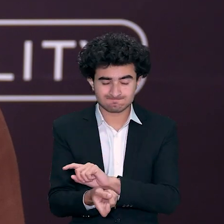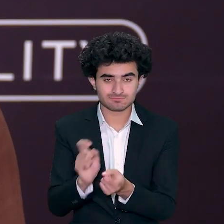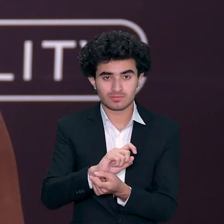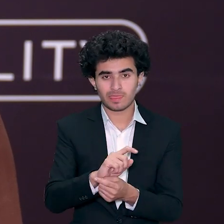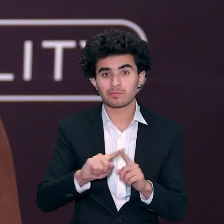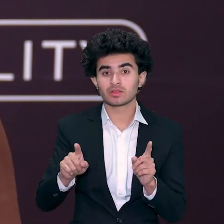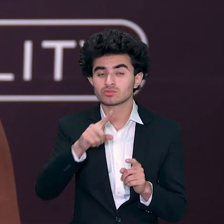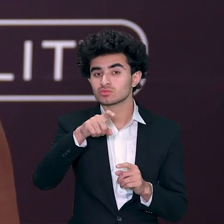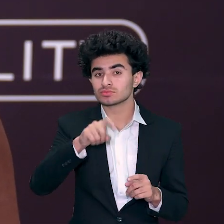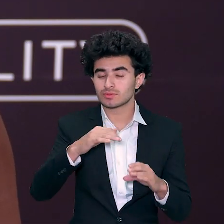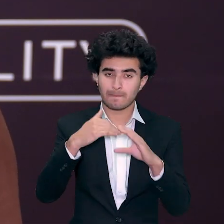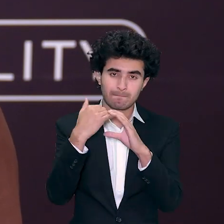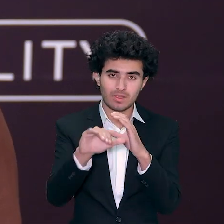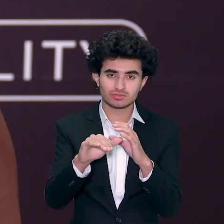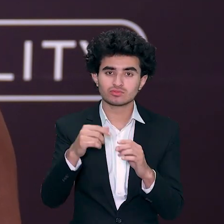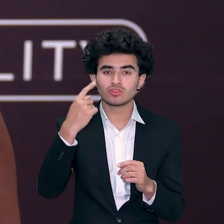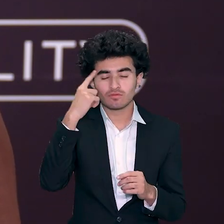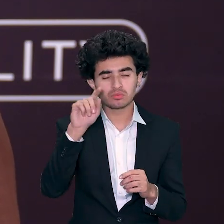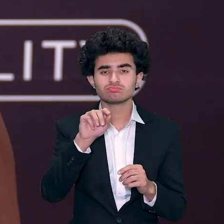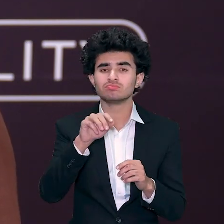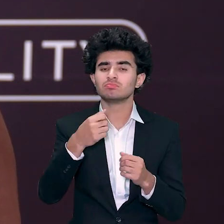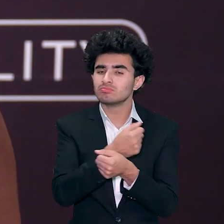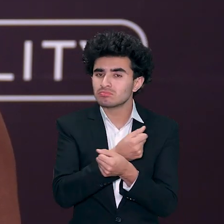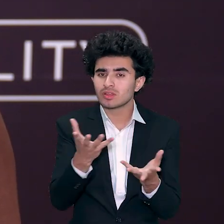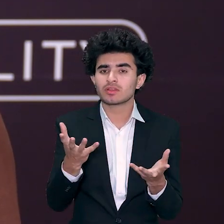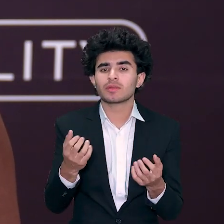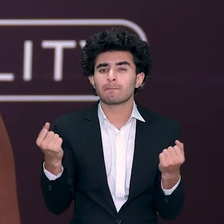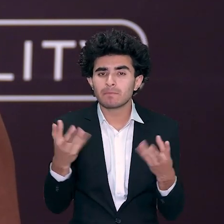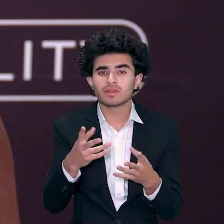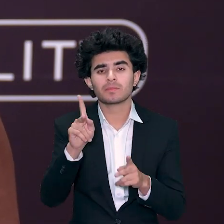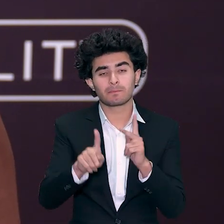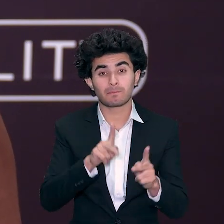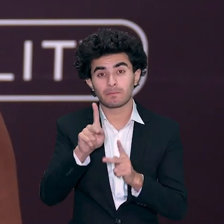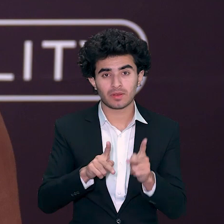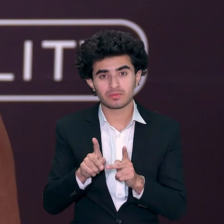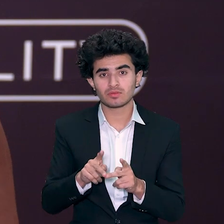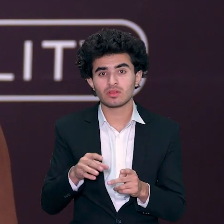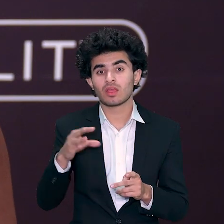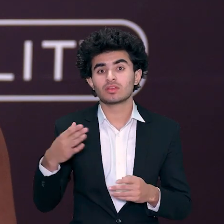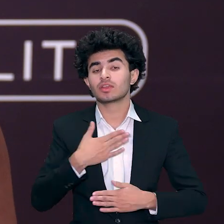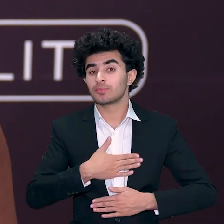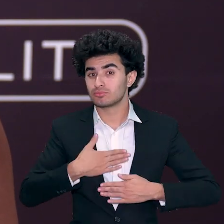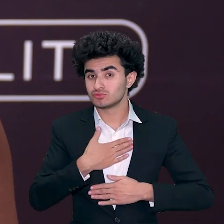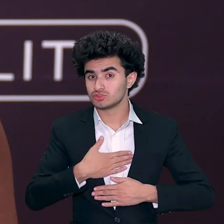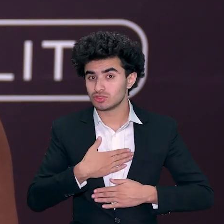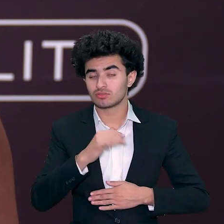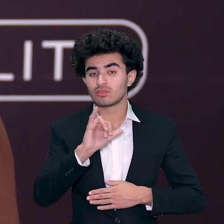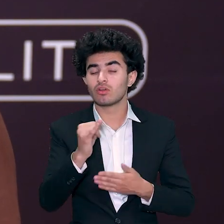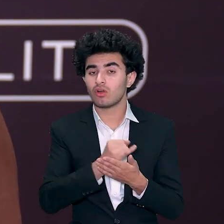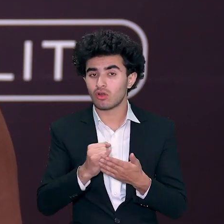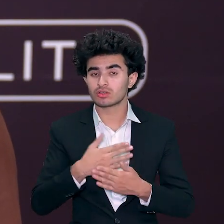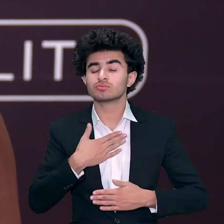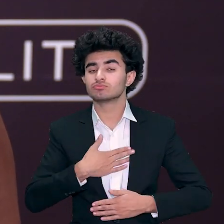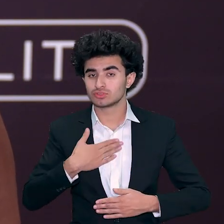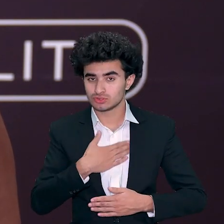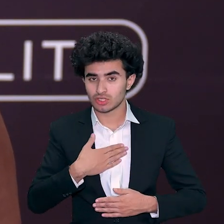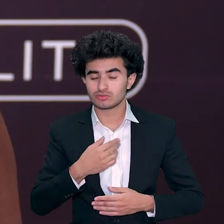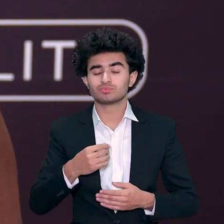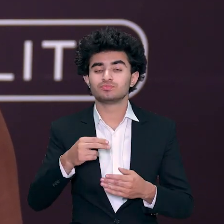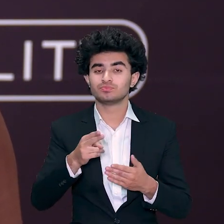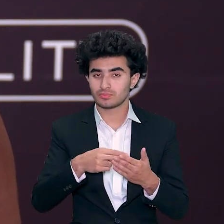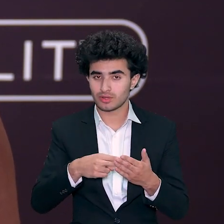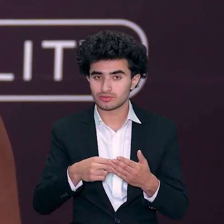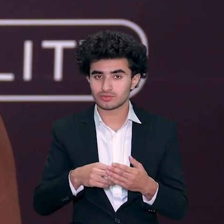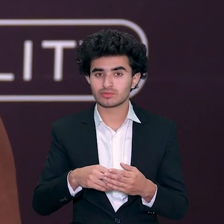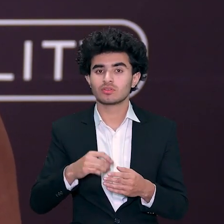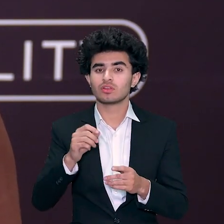اپنے پینٹنگ کے ساتھ، اور آپ دنیا میں لازمی نہیں کہ آپ ریولیوشن لے آئیں، آپ ایک ایسا میسیج دیتے ہو جس